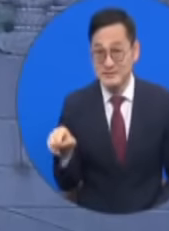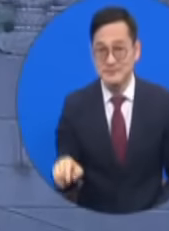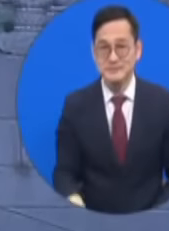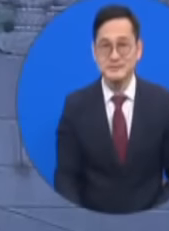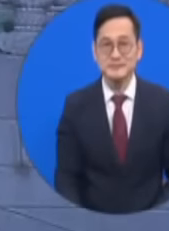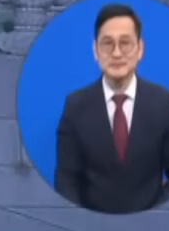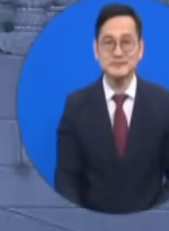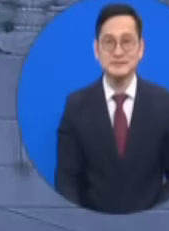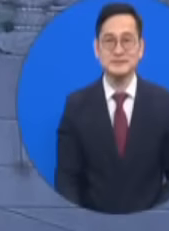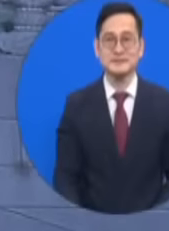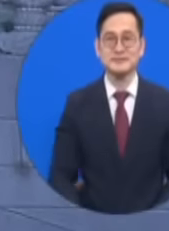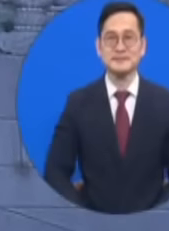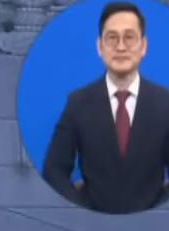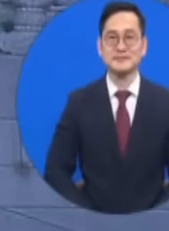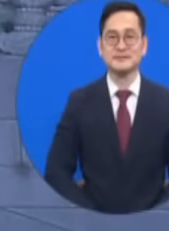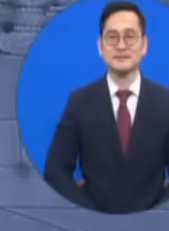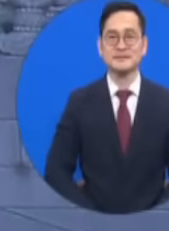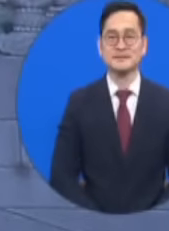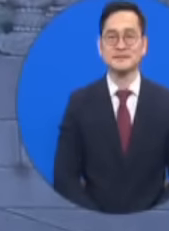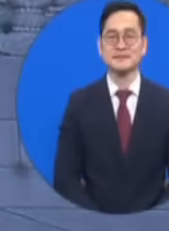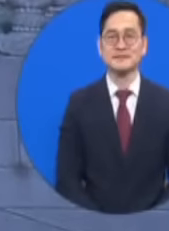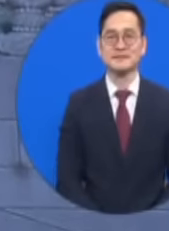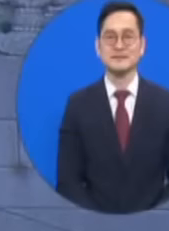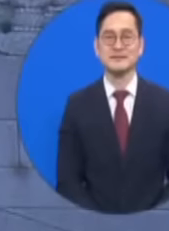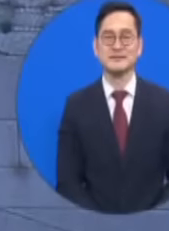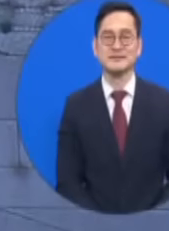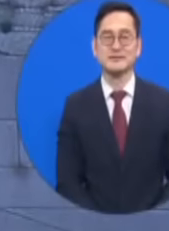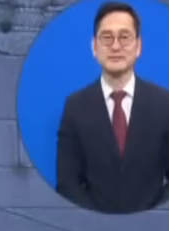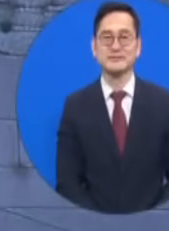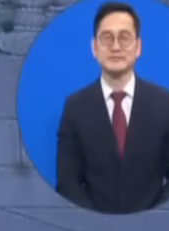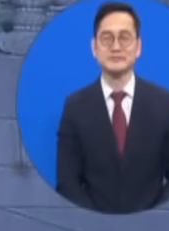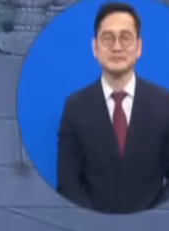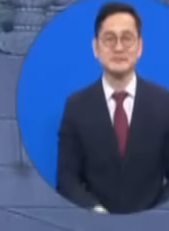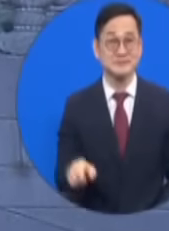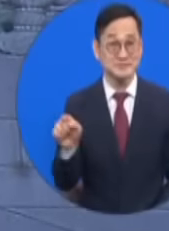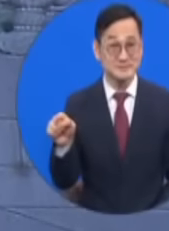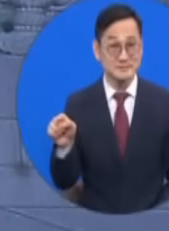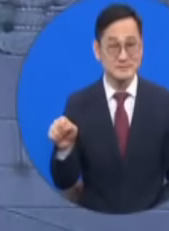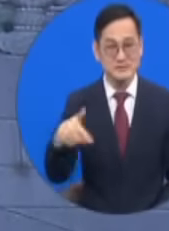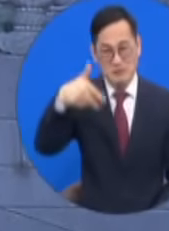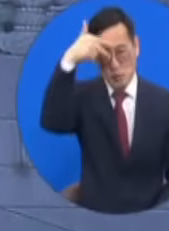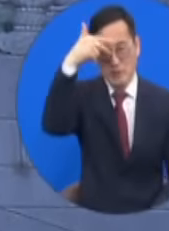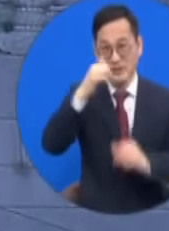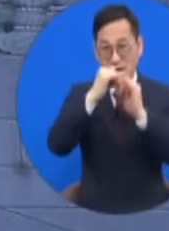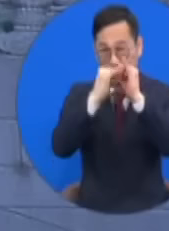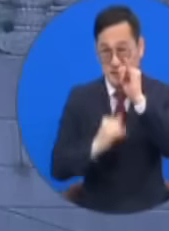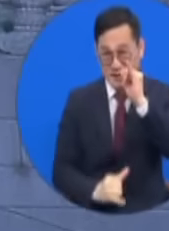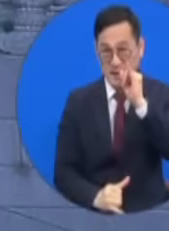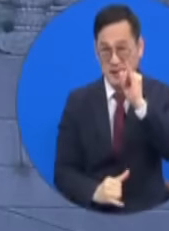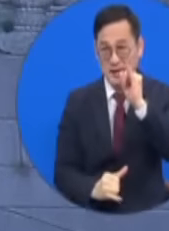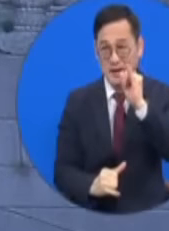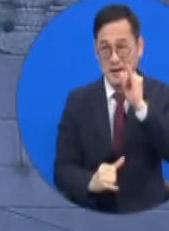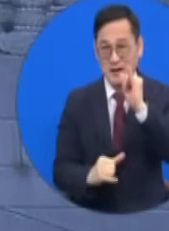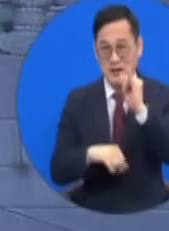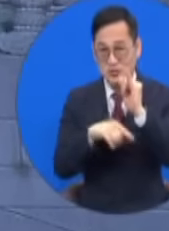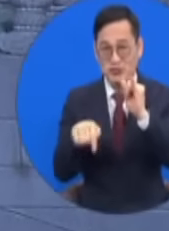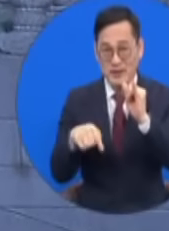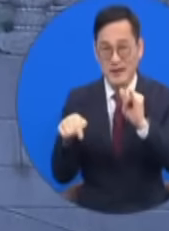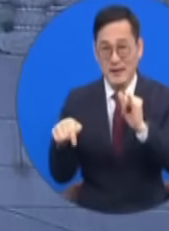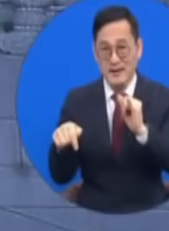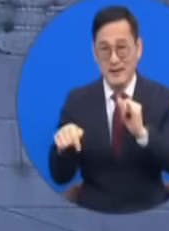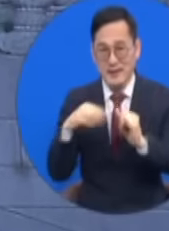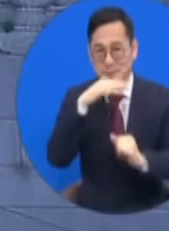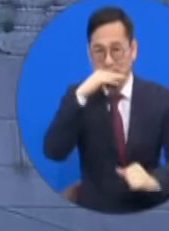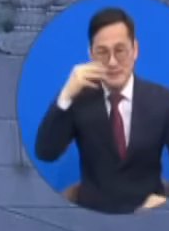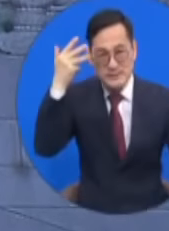성리학의 대가라고도 불리는 퇴계 이황. 조선 역사에 있어서 조선 역사의 올바른